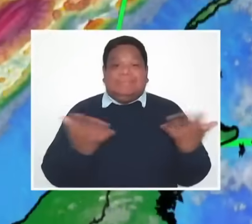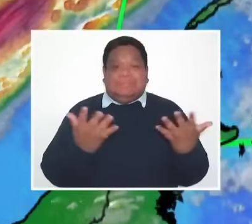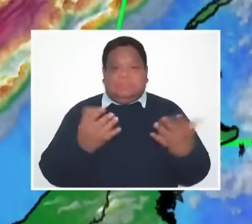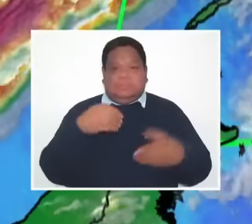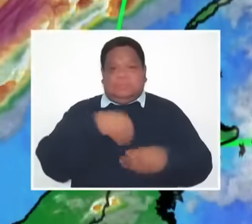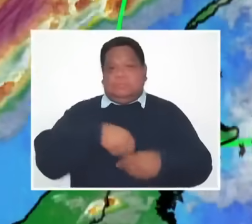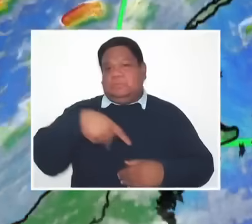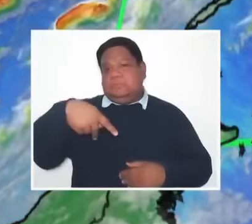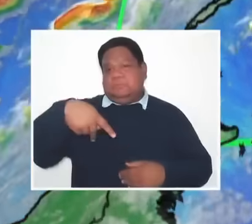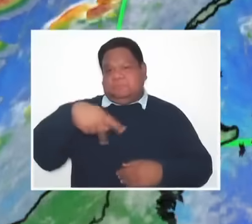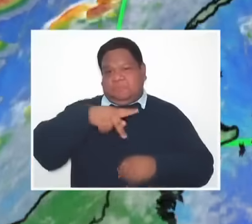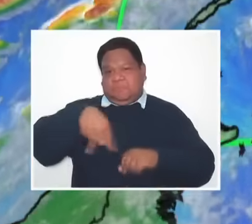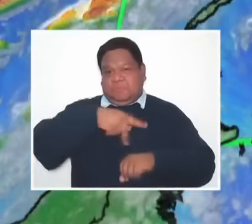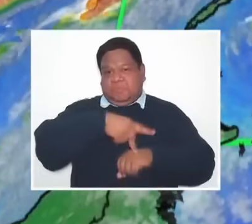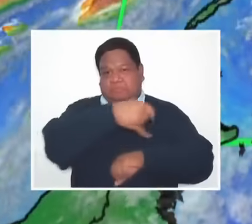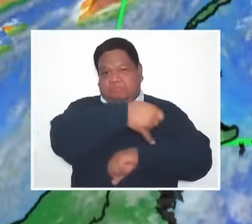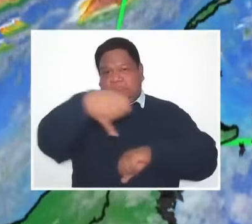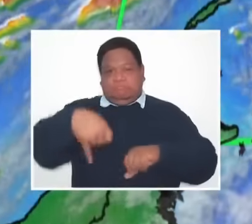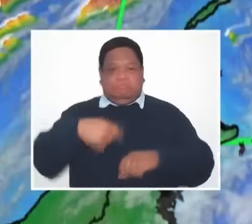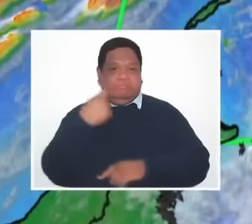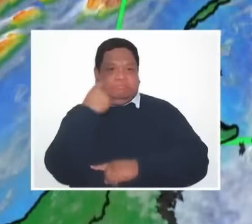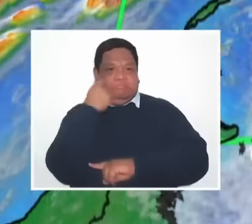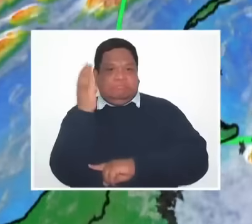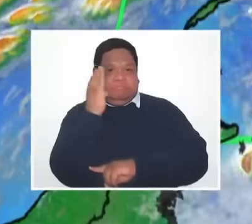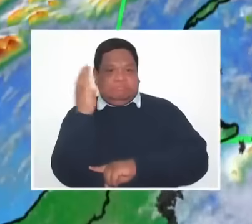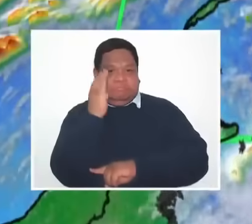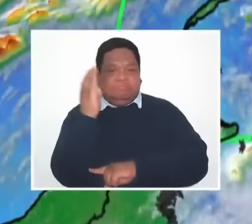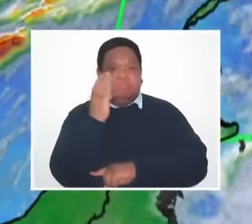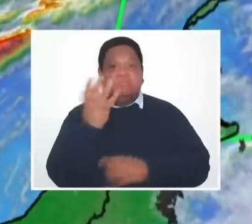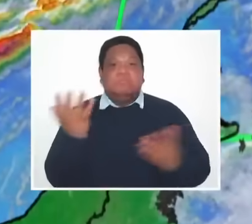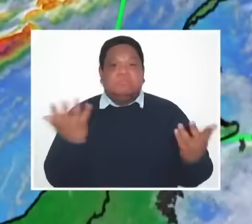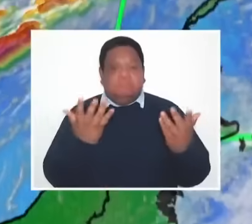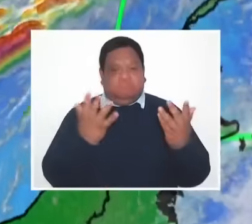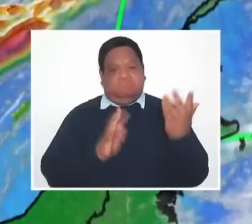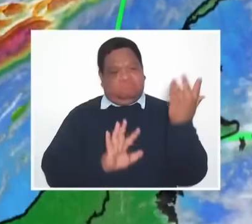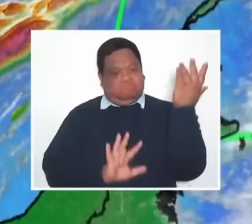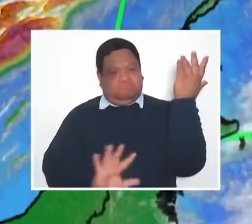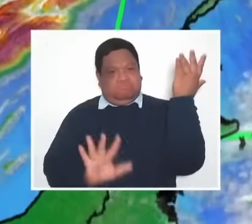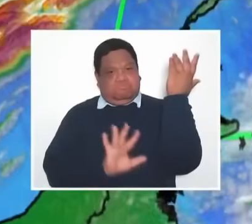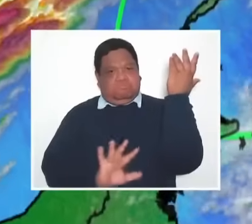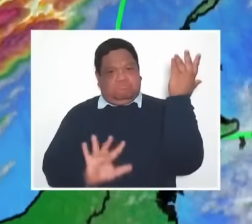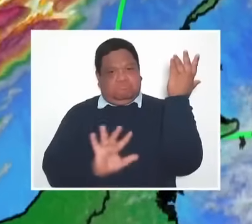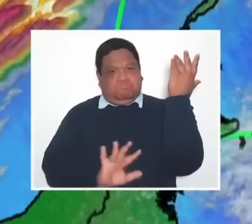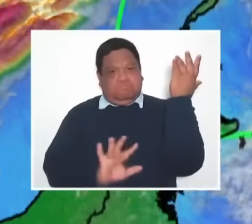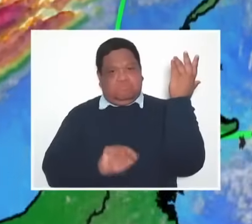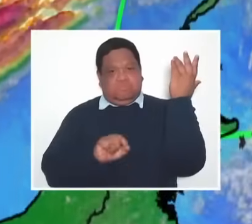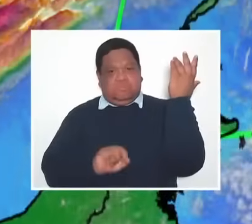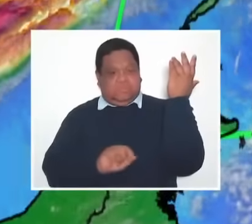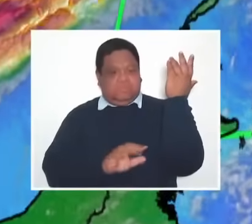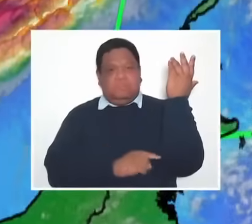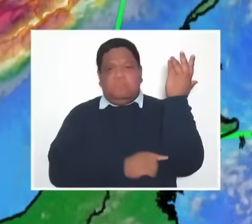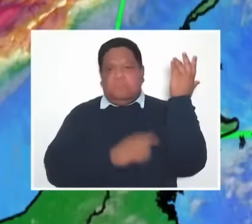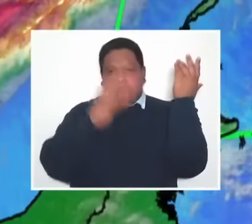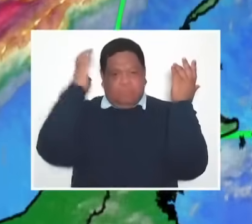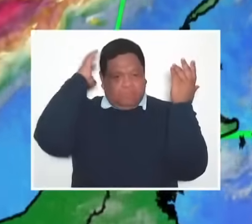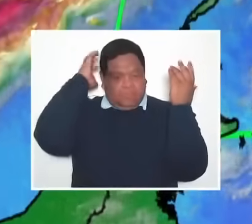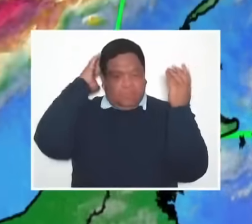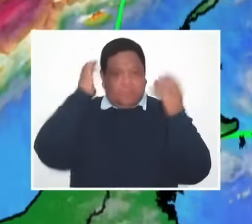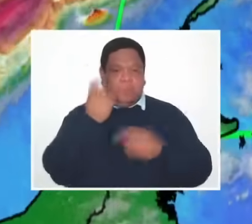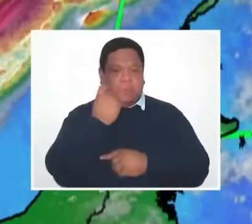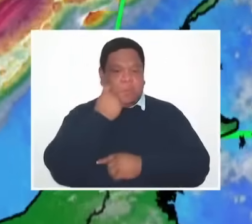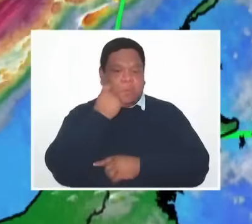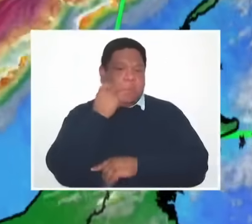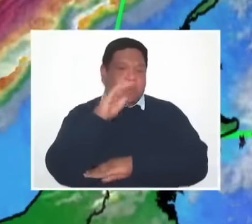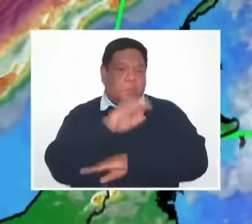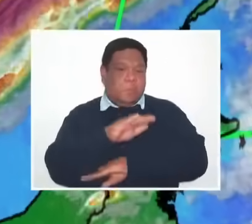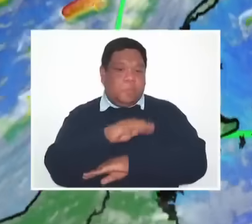Responsibility kaninang tanghali. Nasa layo itong 925 kilometers silangan ng northeastern Mindanao kaninang hapon. Sa ngayon